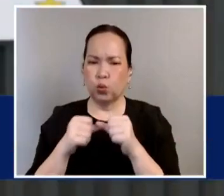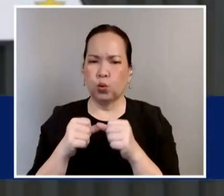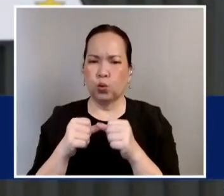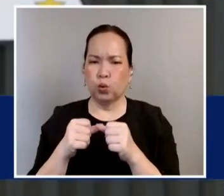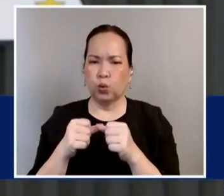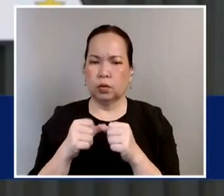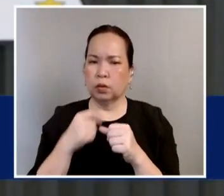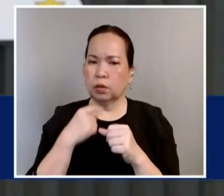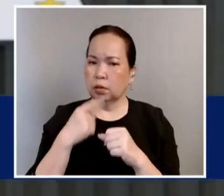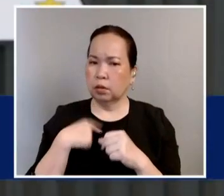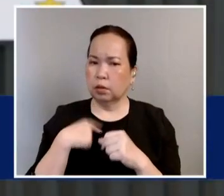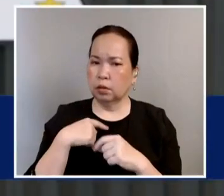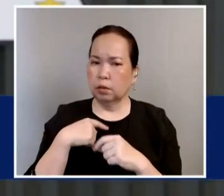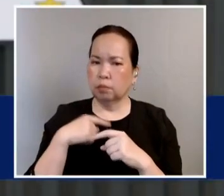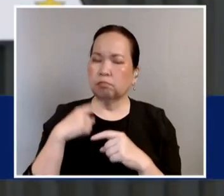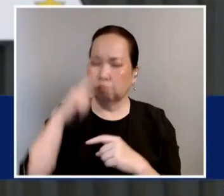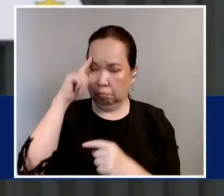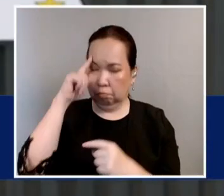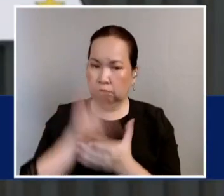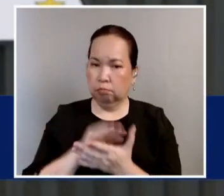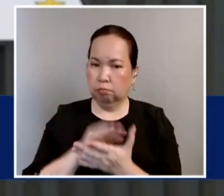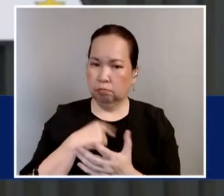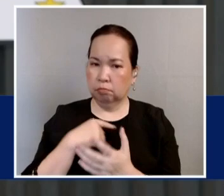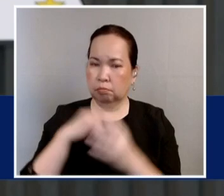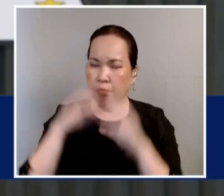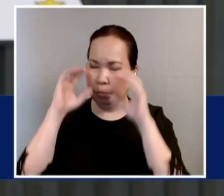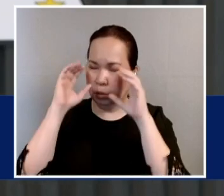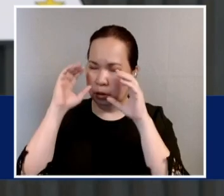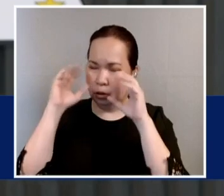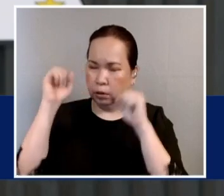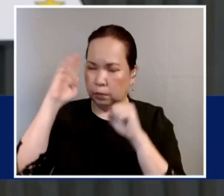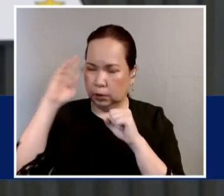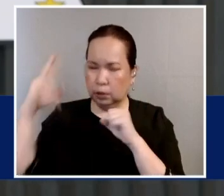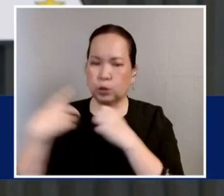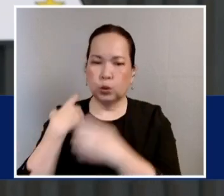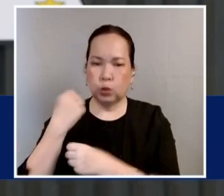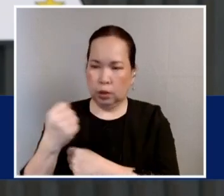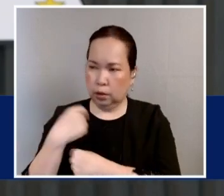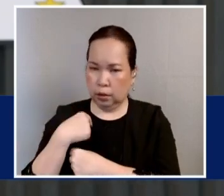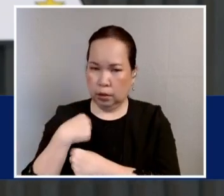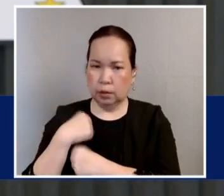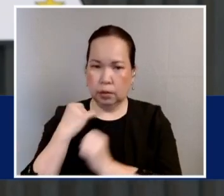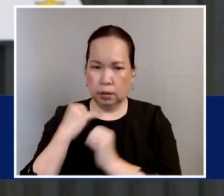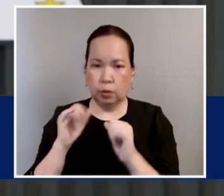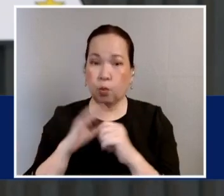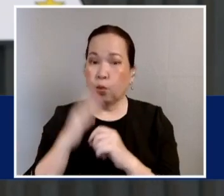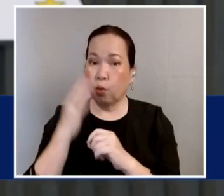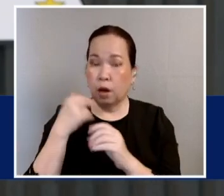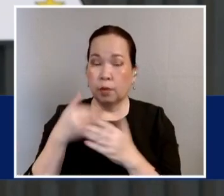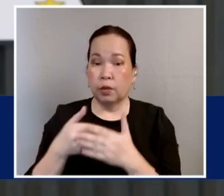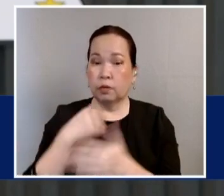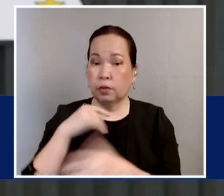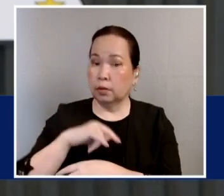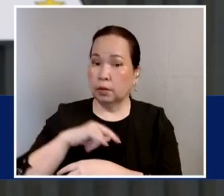still have the trust of President Marcos Jr. Why? Because before he left,